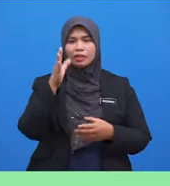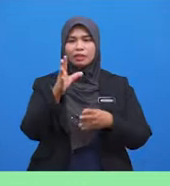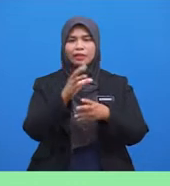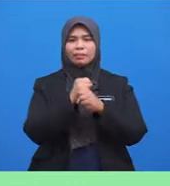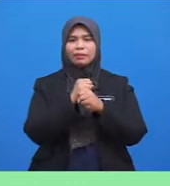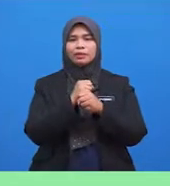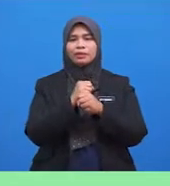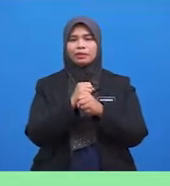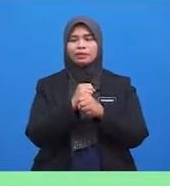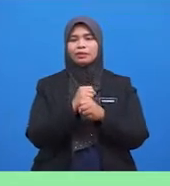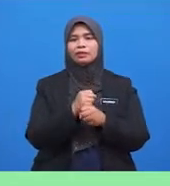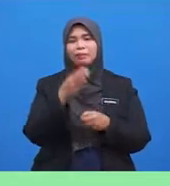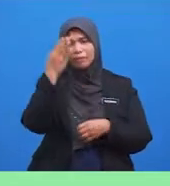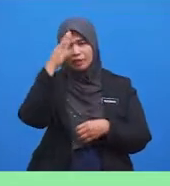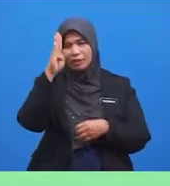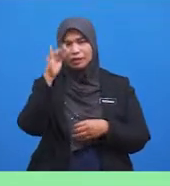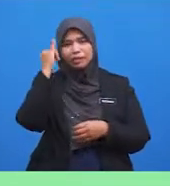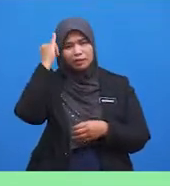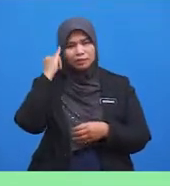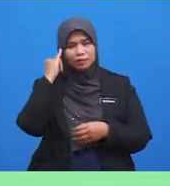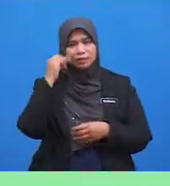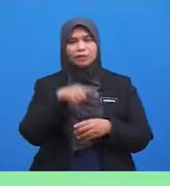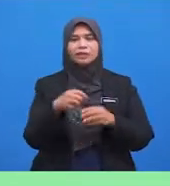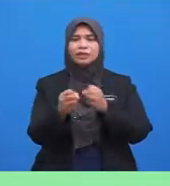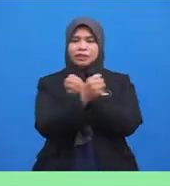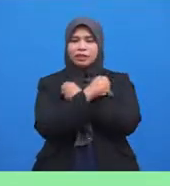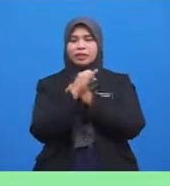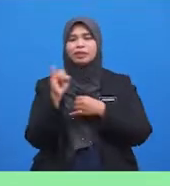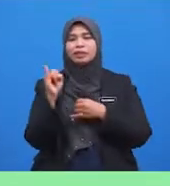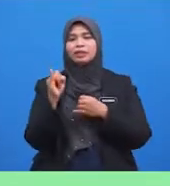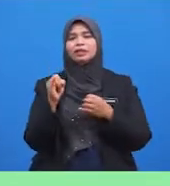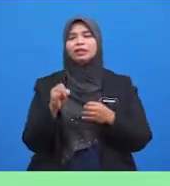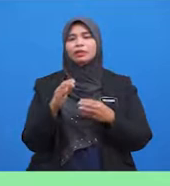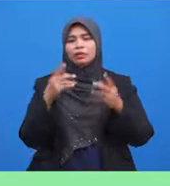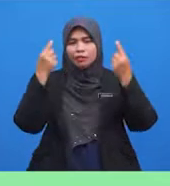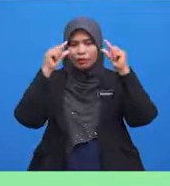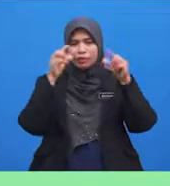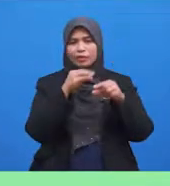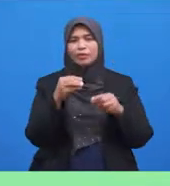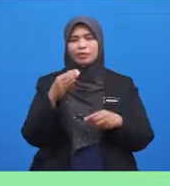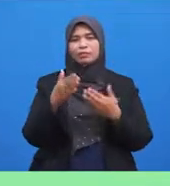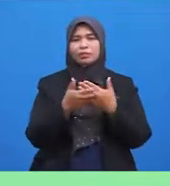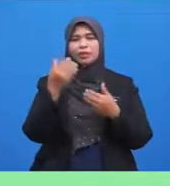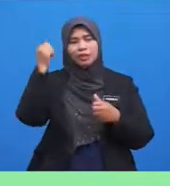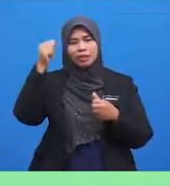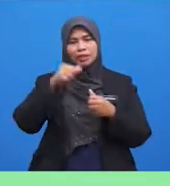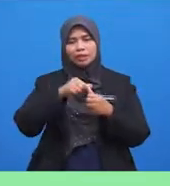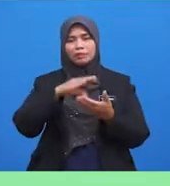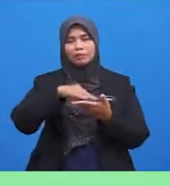mendapat keberkatan ilmu, disayangi guru dan mudah mengingati